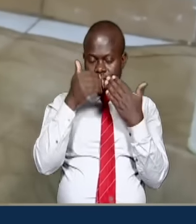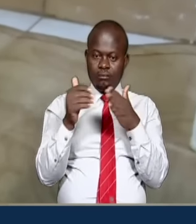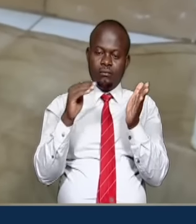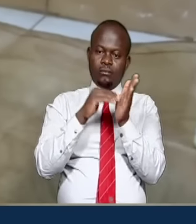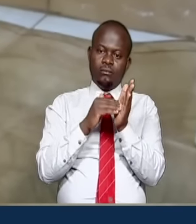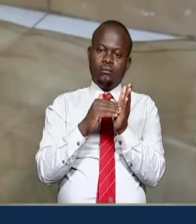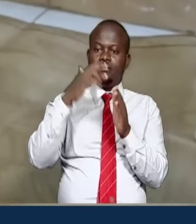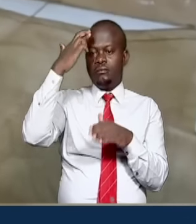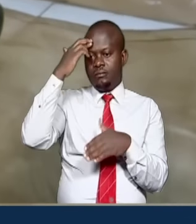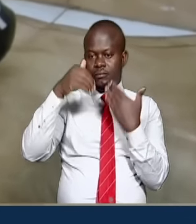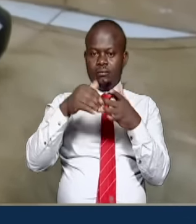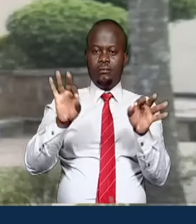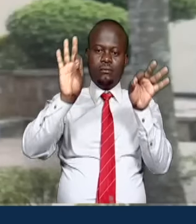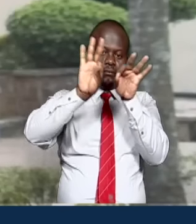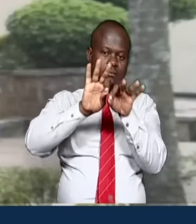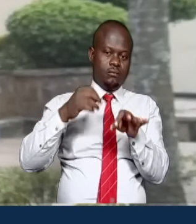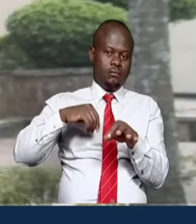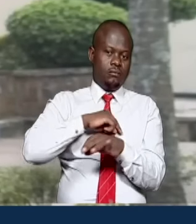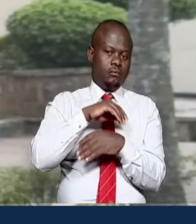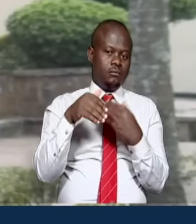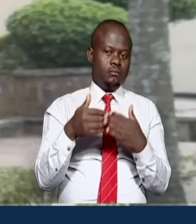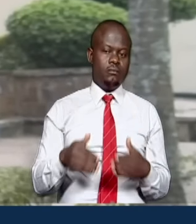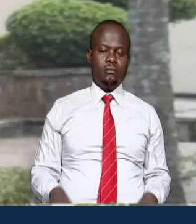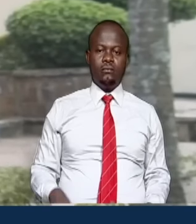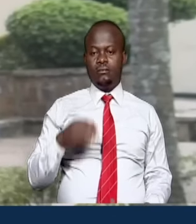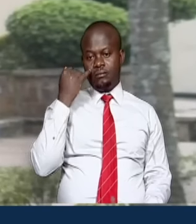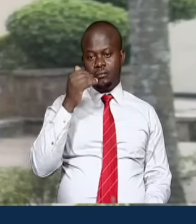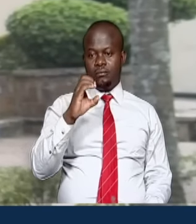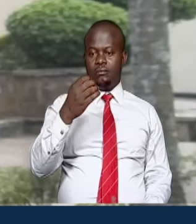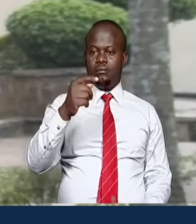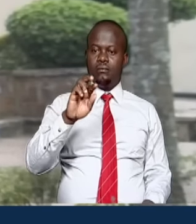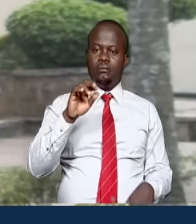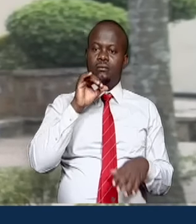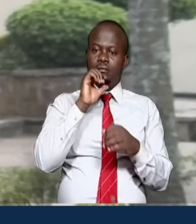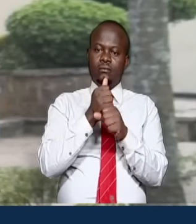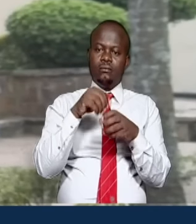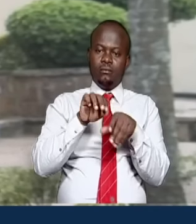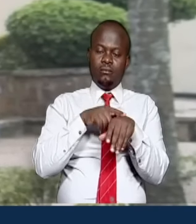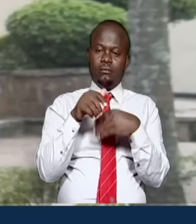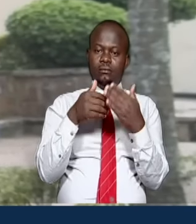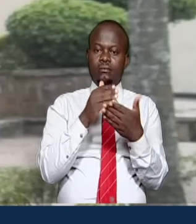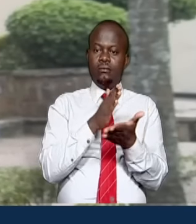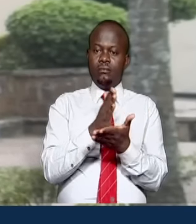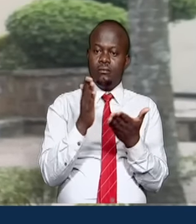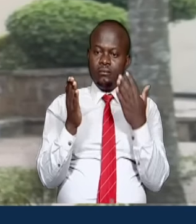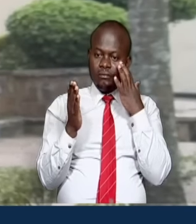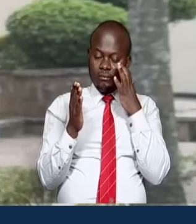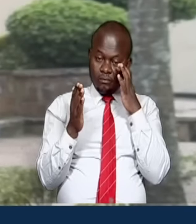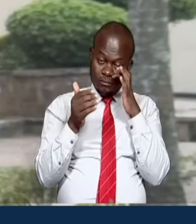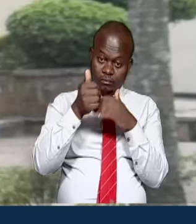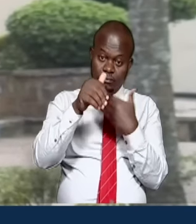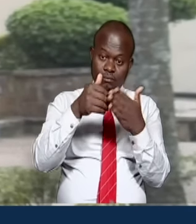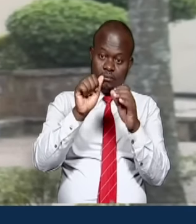ibihaha tubyibutse akamaro kabyo. Iyo CPR idakozwe mu gihe cya nyacyo ibyo